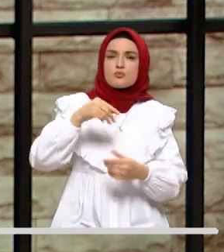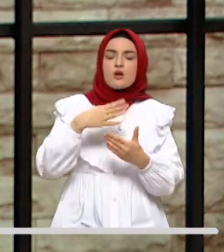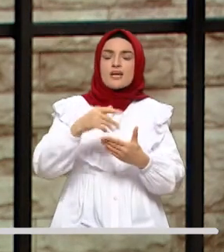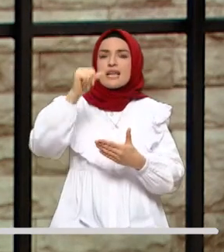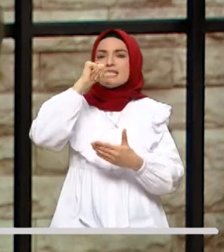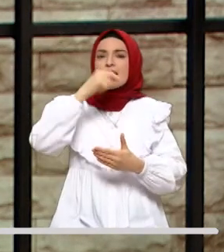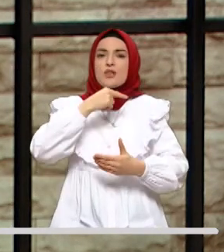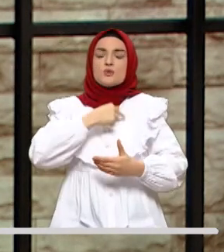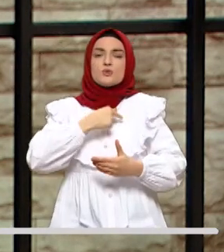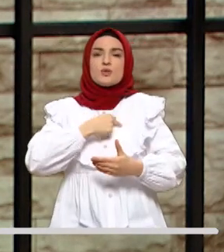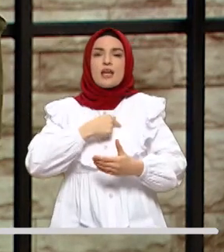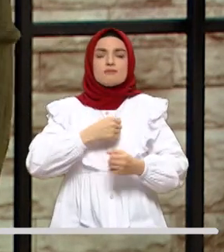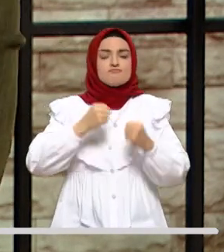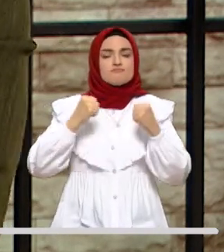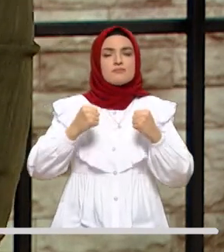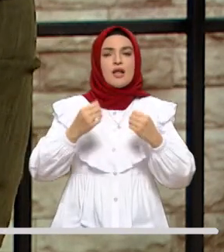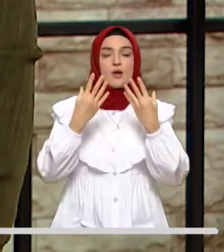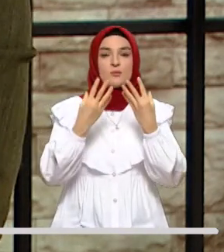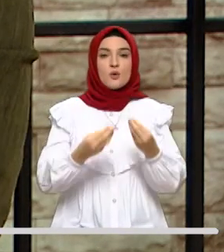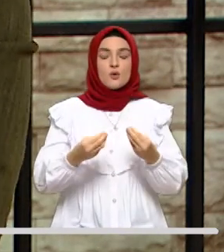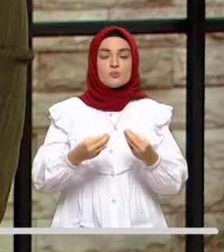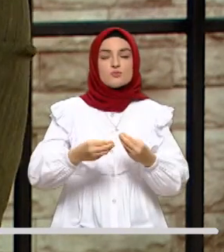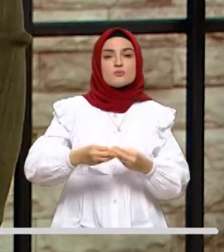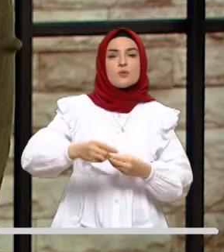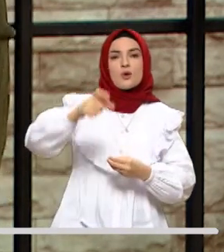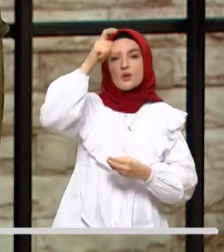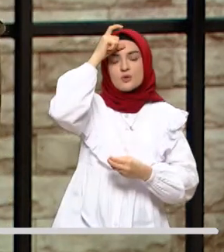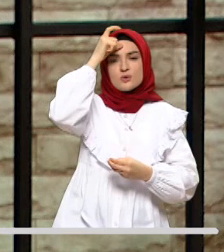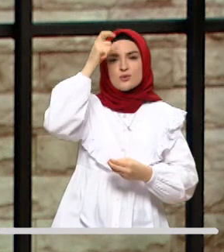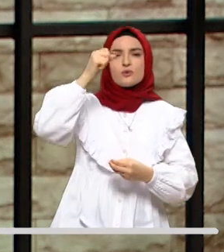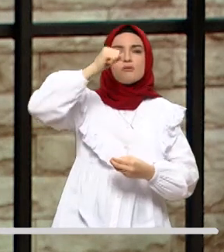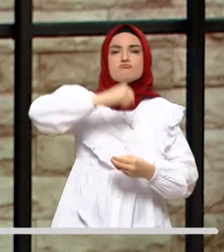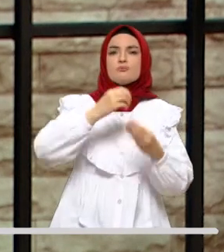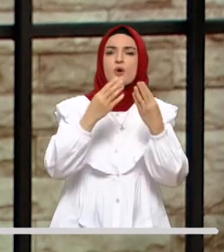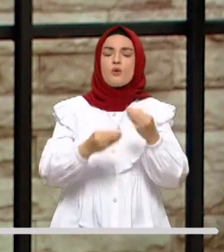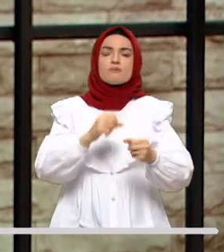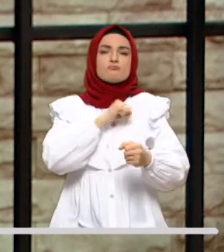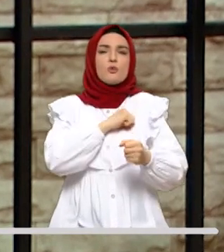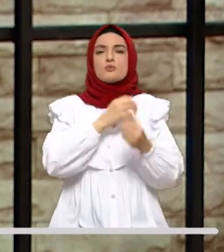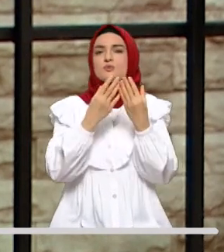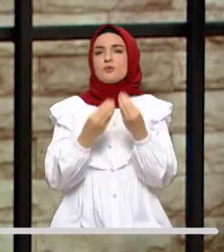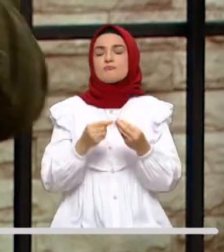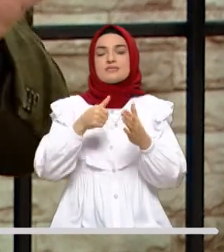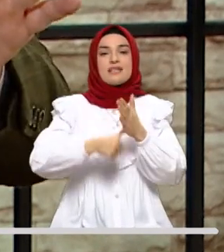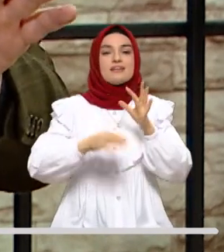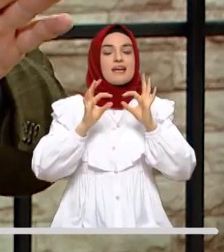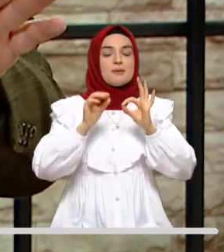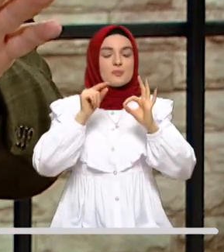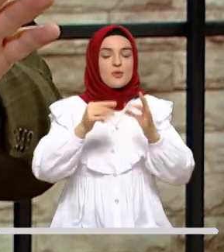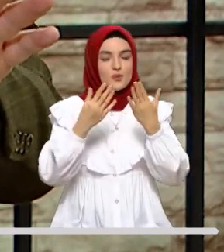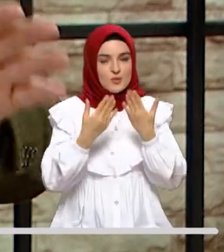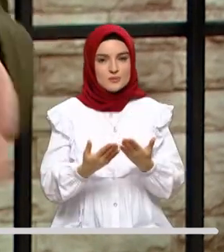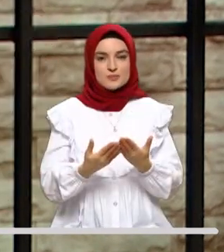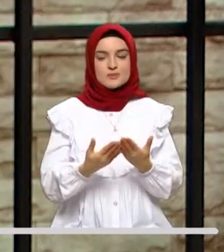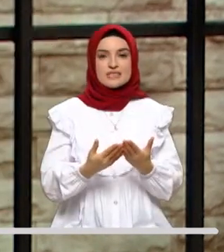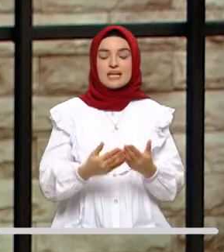içenlerin yürekleri tunç olur, Türkiye kafa tutanların sonuçları korkunç olur. Tarihte hep böyle olmuş. Çanakkale'de ne